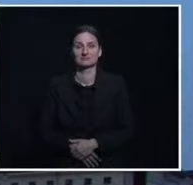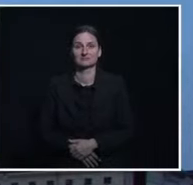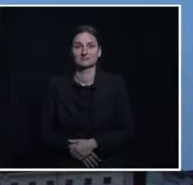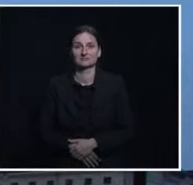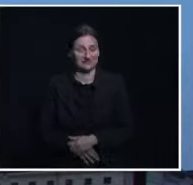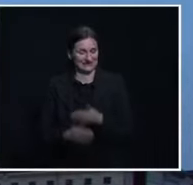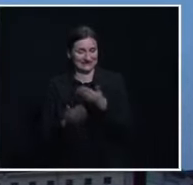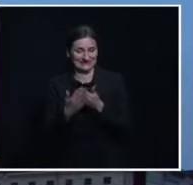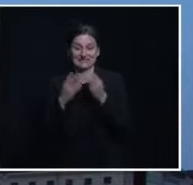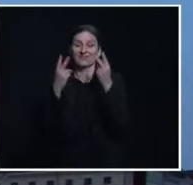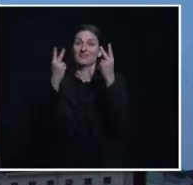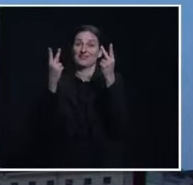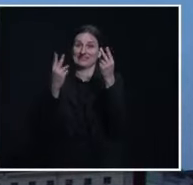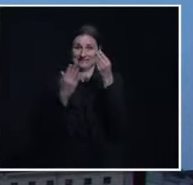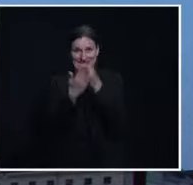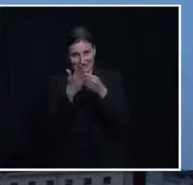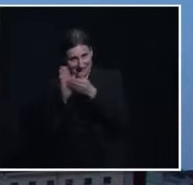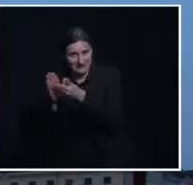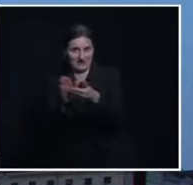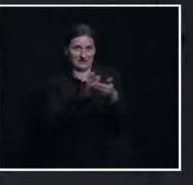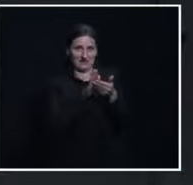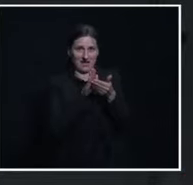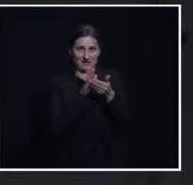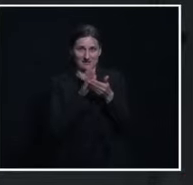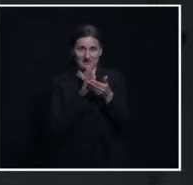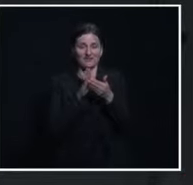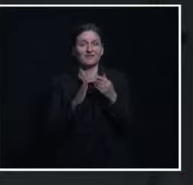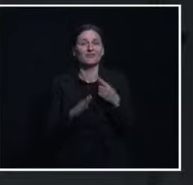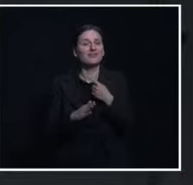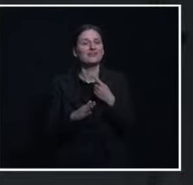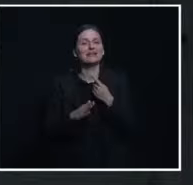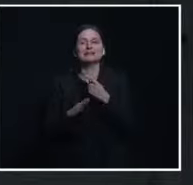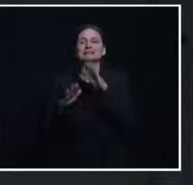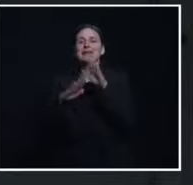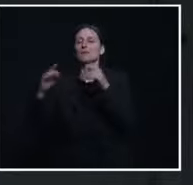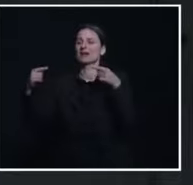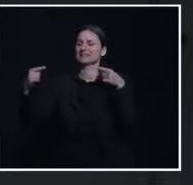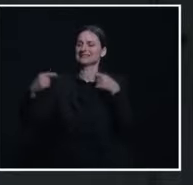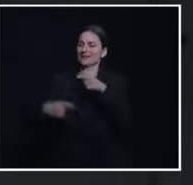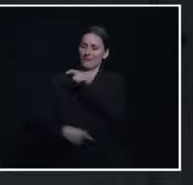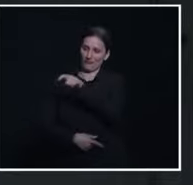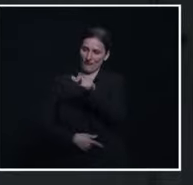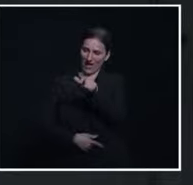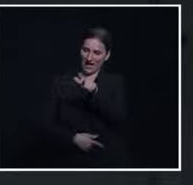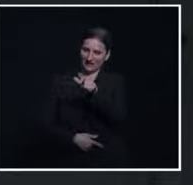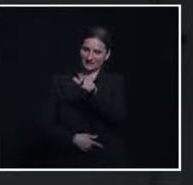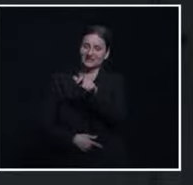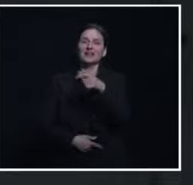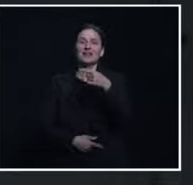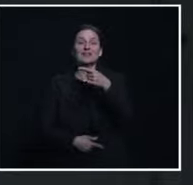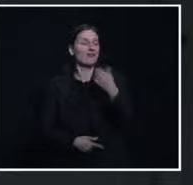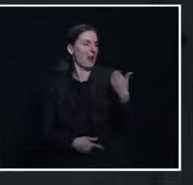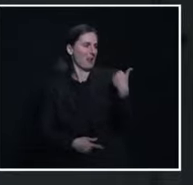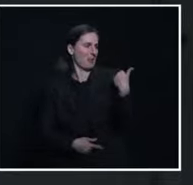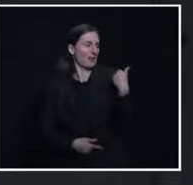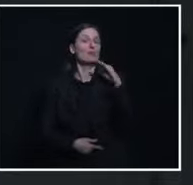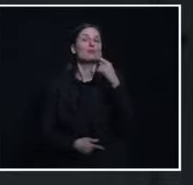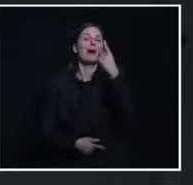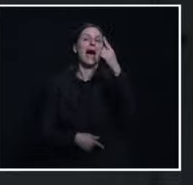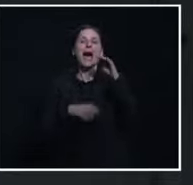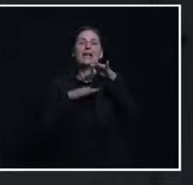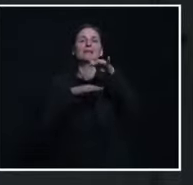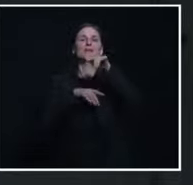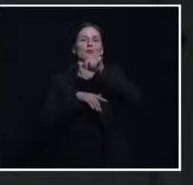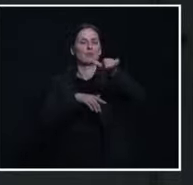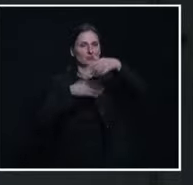Es ist ein wichtiges Zeichen, dass gegen diese Feinde der Demokratie mehr als 1 Million Menschen auf die